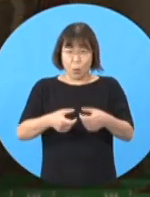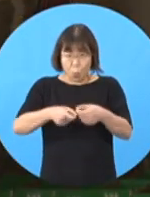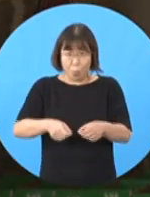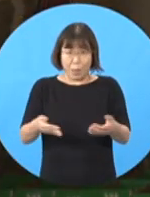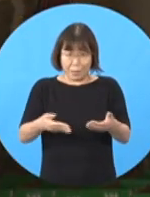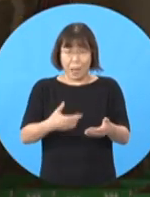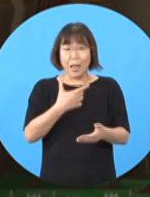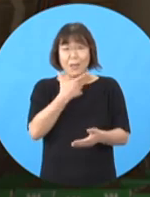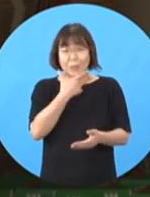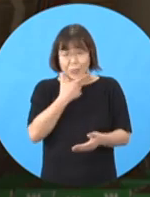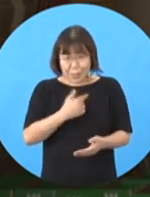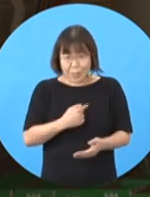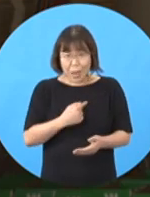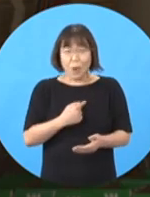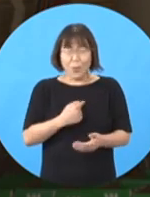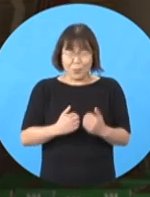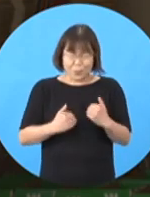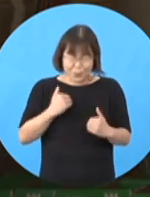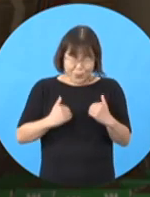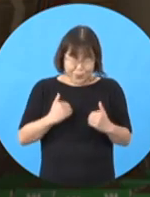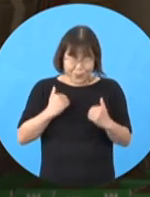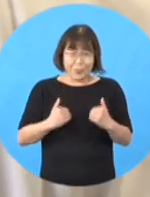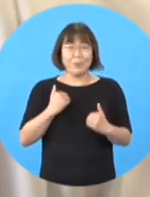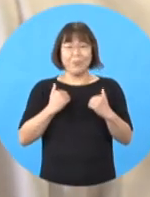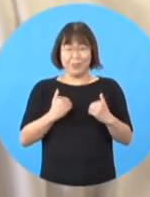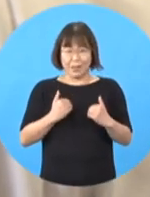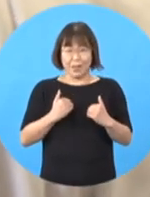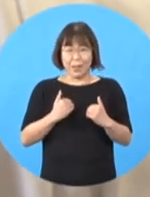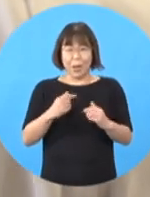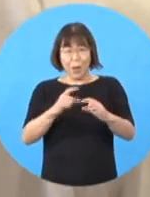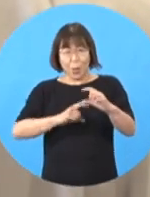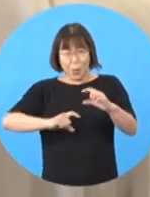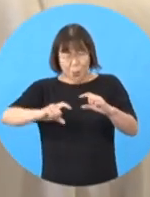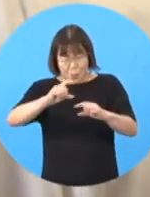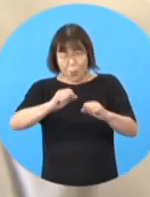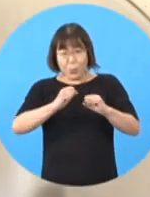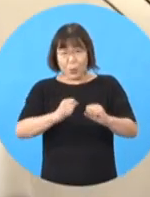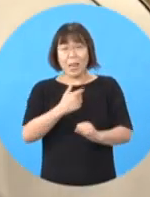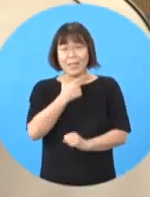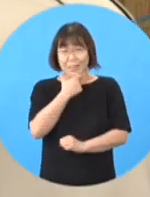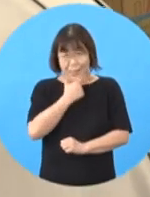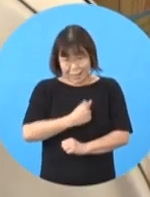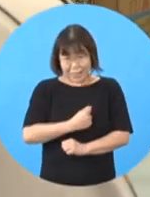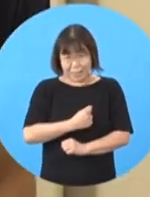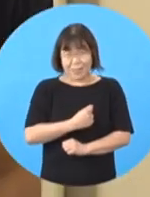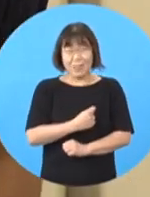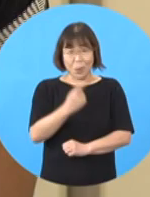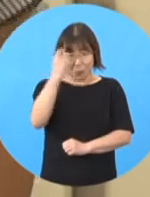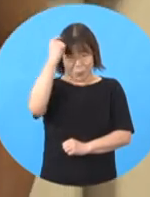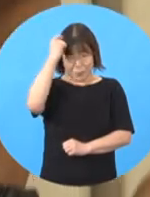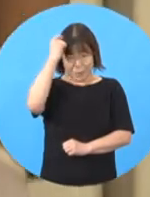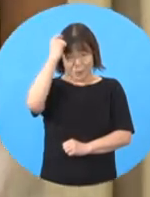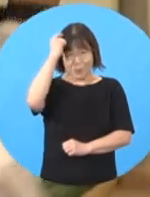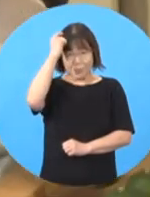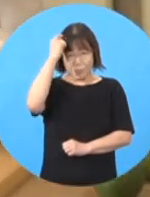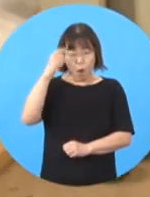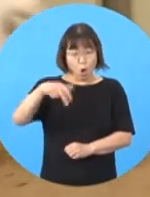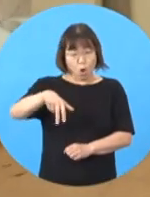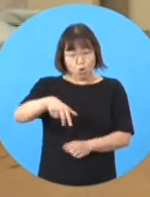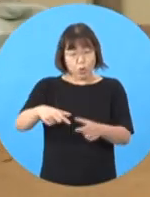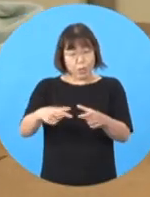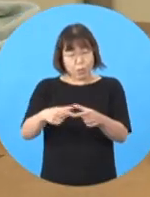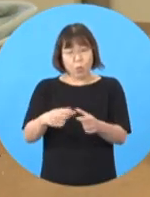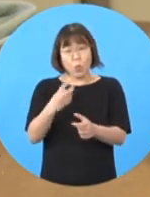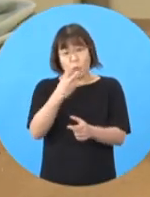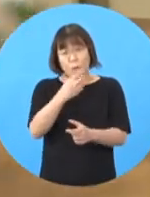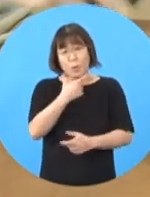い作業が好きなので、なんかもうどんどん楽しくなってきて、まだまだなんかやってみたいなっていう、もうちょっとすだちのことを調べ